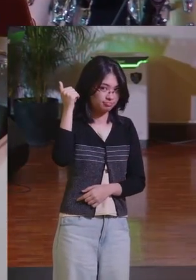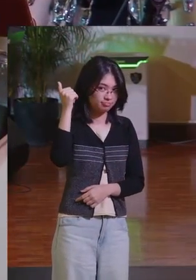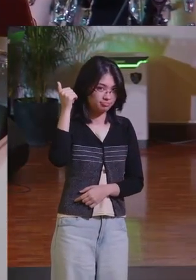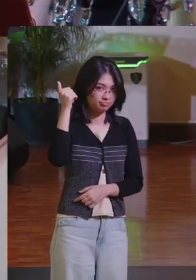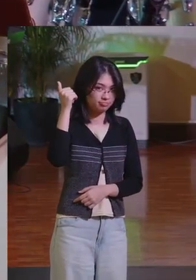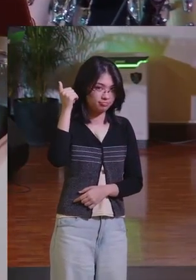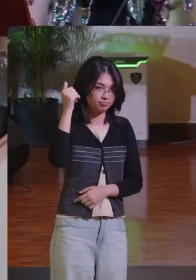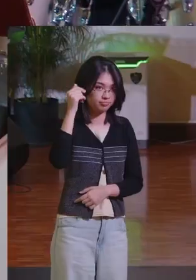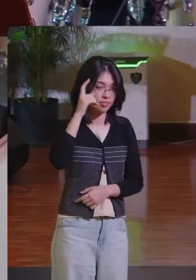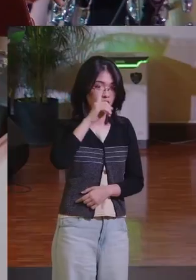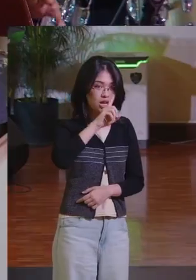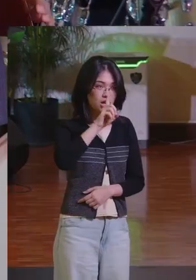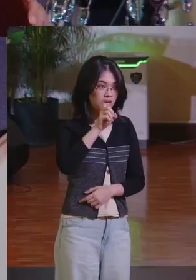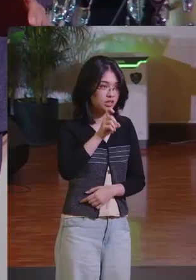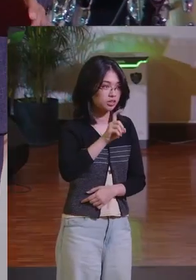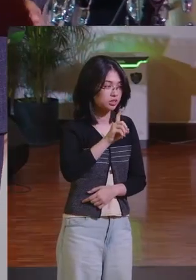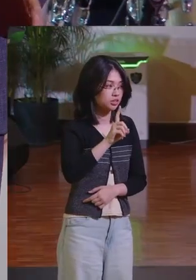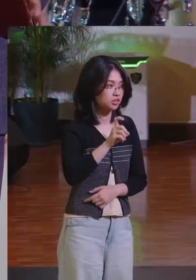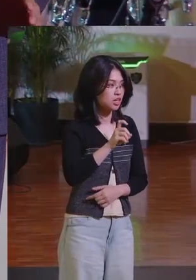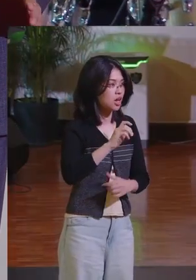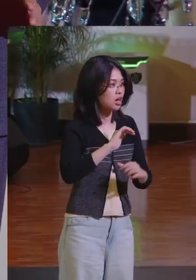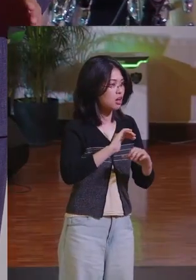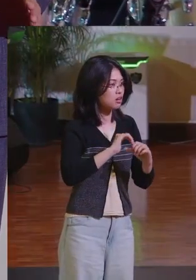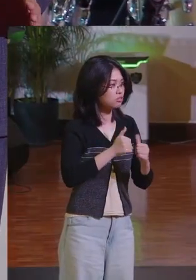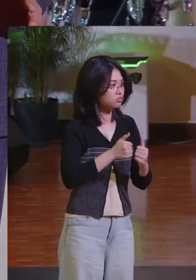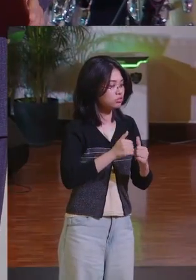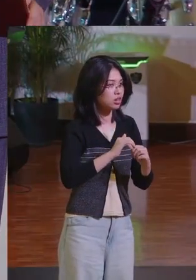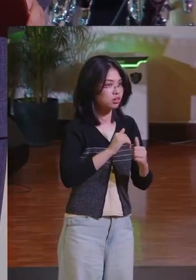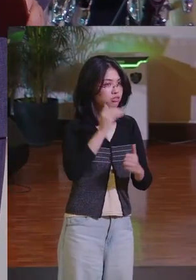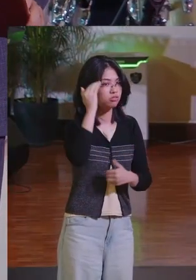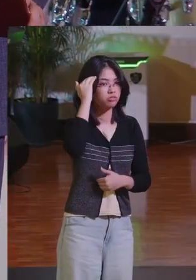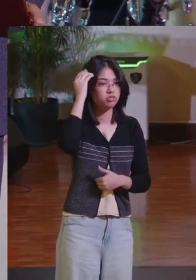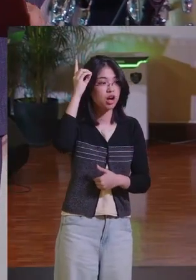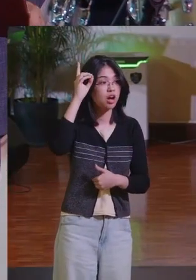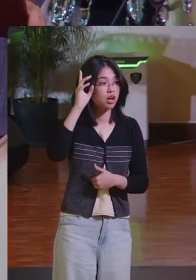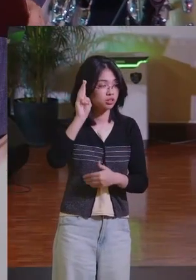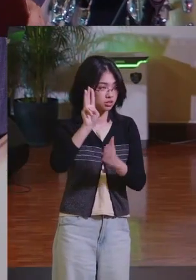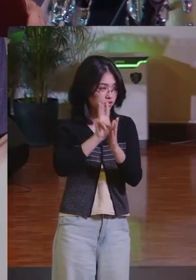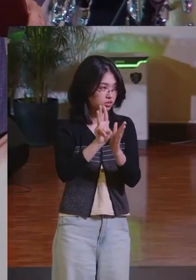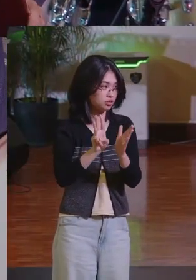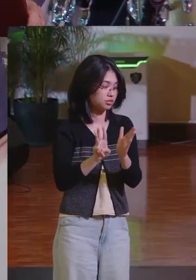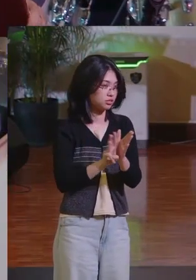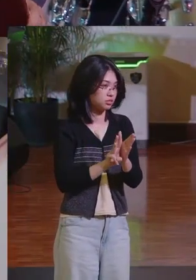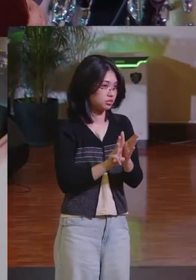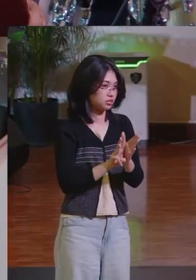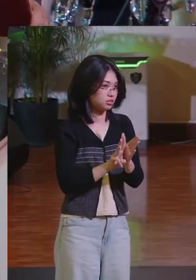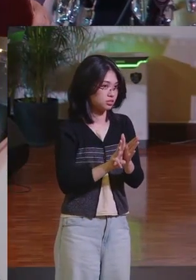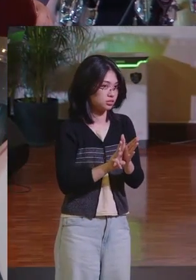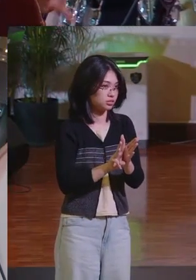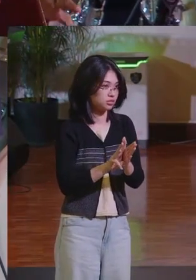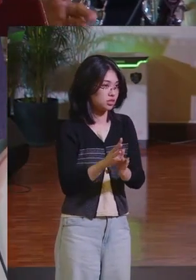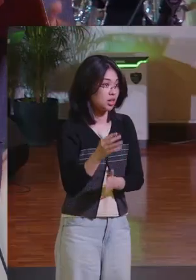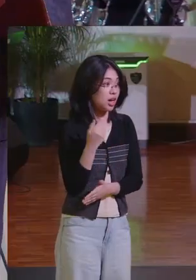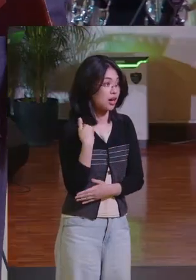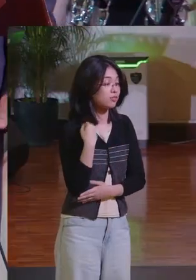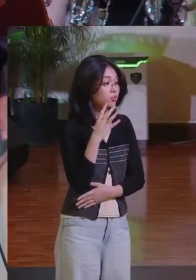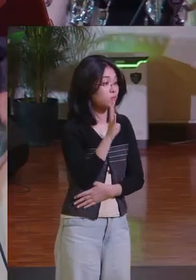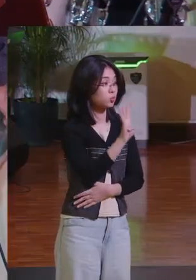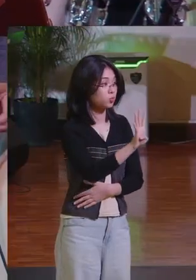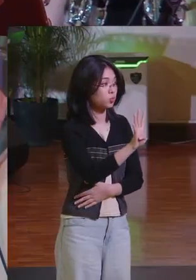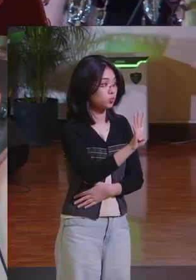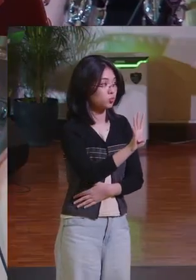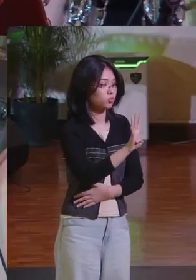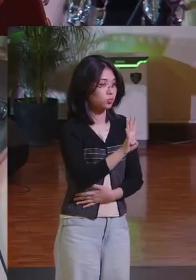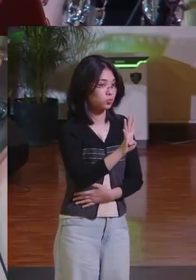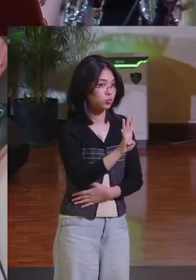ay ang katanungan na paano mo nga ba malalaman ang kagustuhan ng Diyos? How do you know the will of God? Meron pong 4. Hanggang ngayon, hindi ko